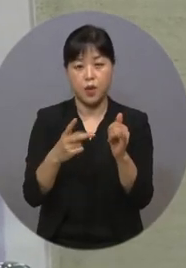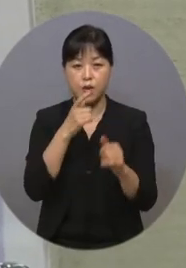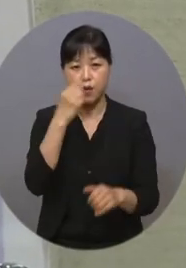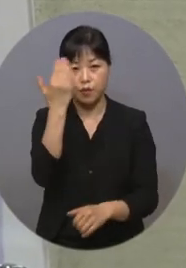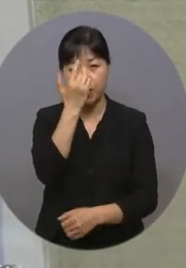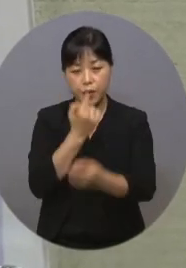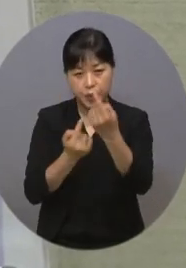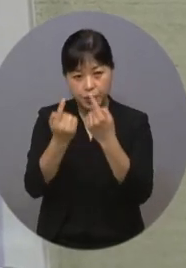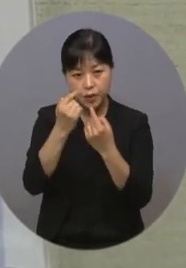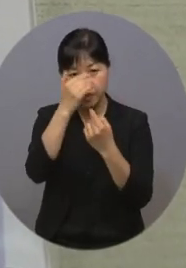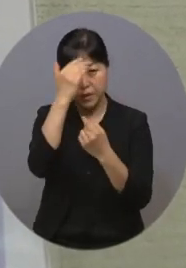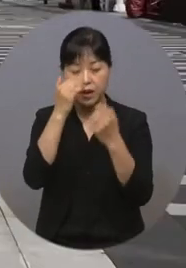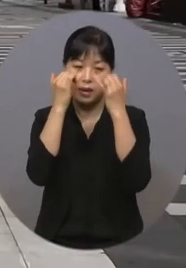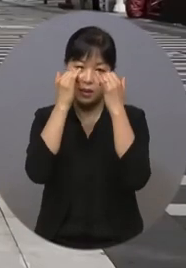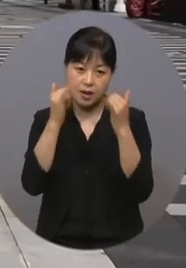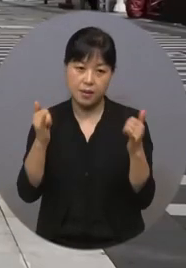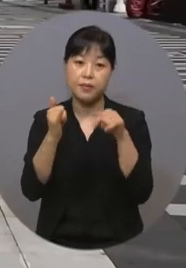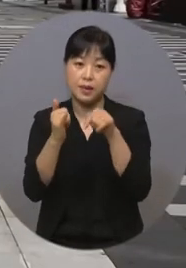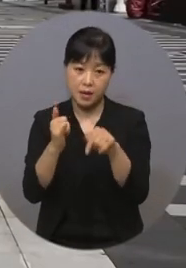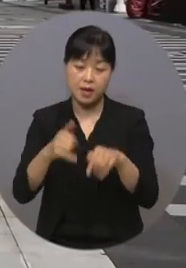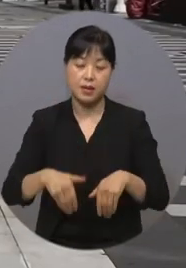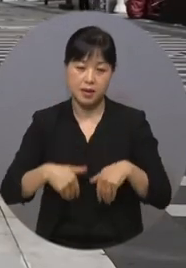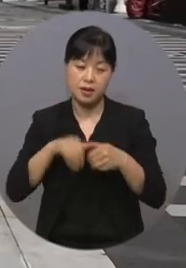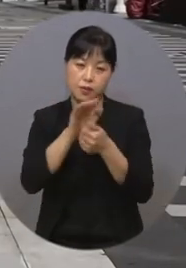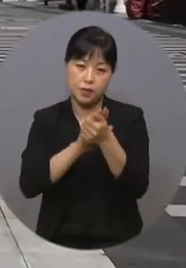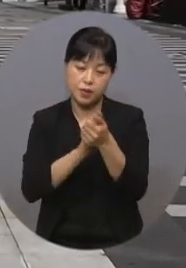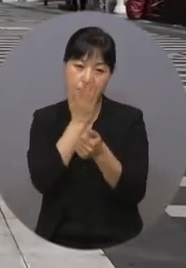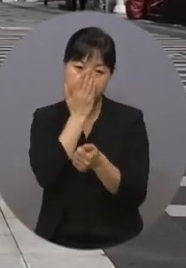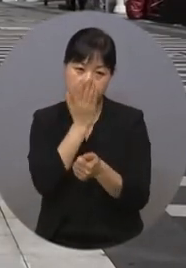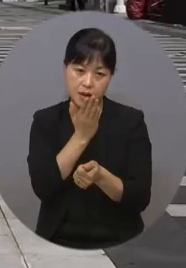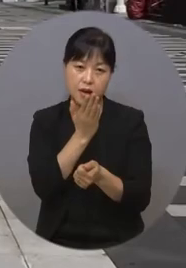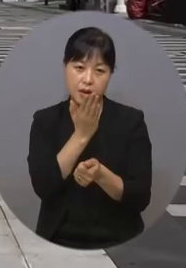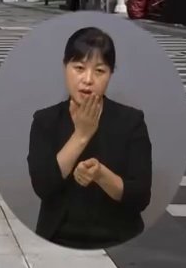찾는 관광객에게 따뜻한 위로가 되는